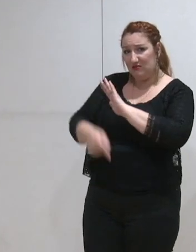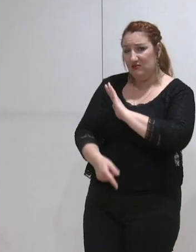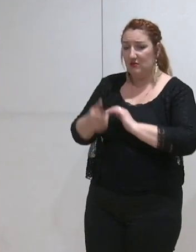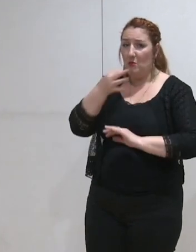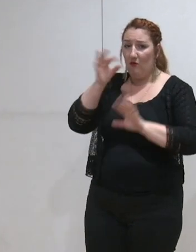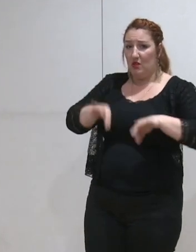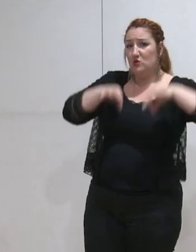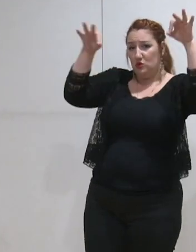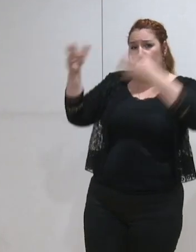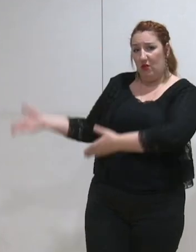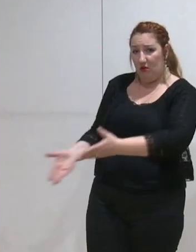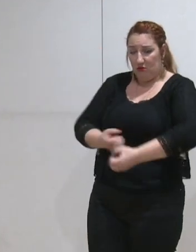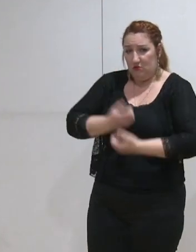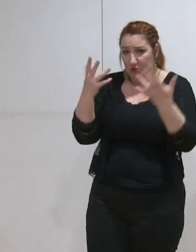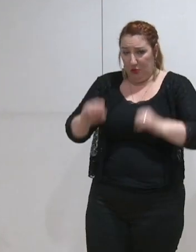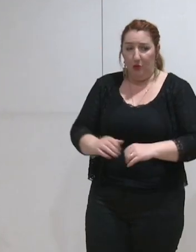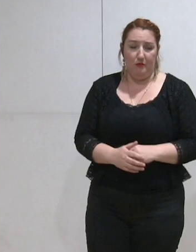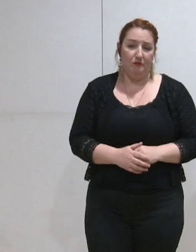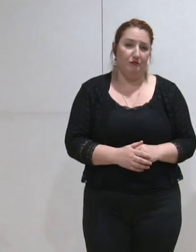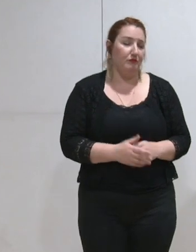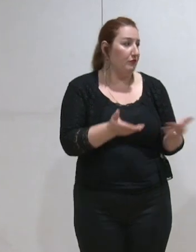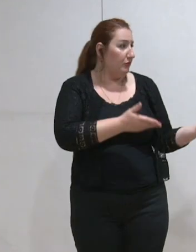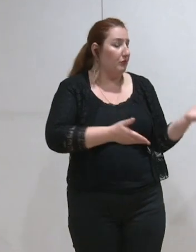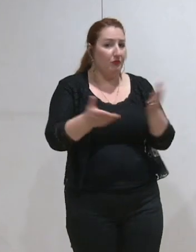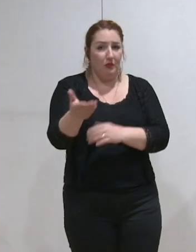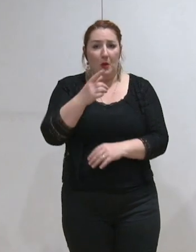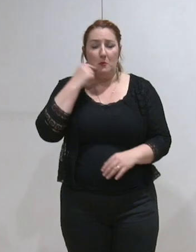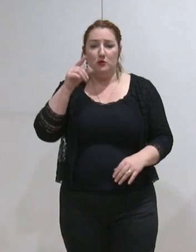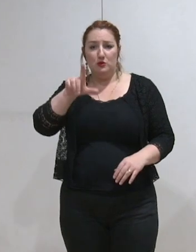suspends la séance Monsieur